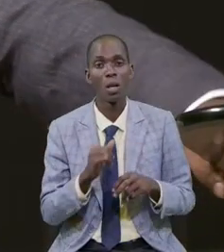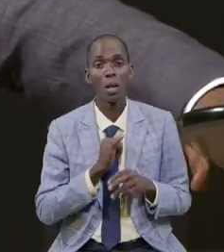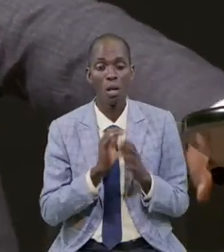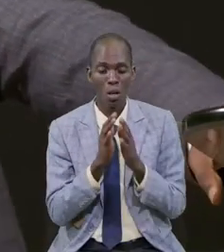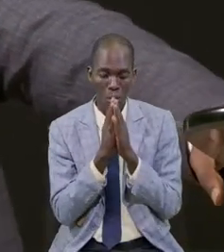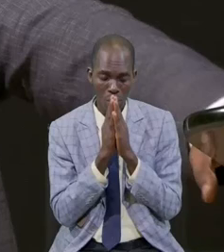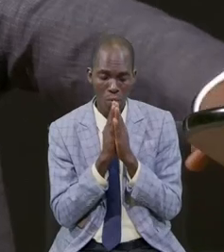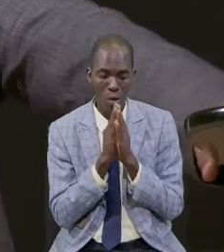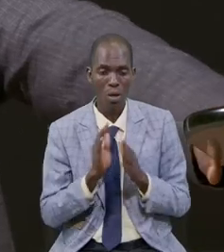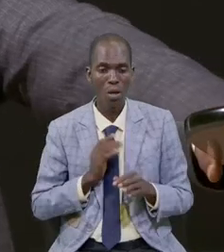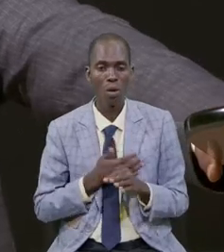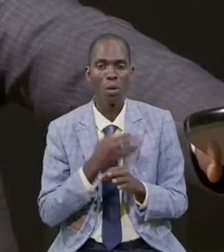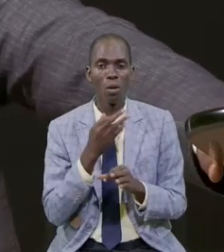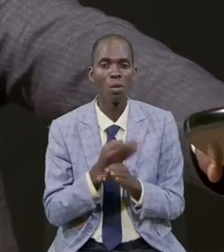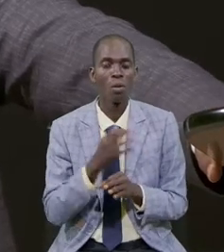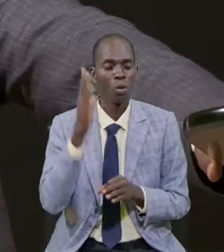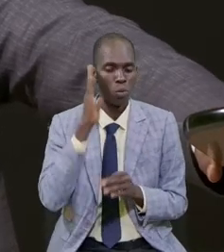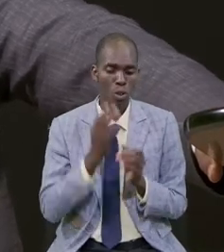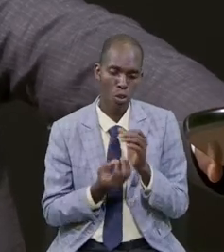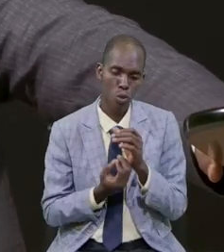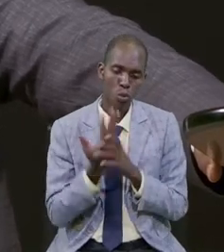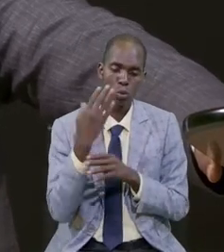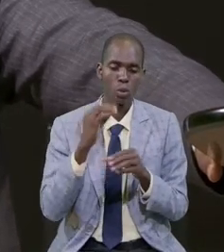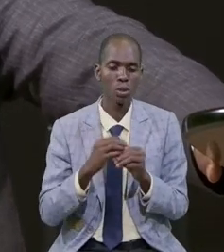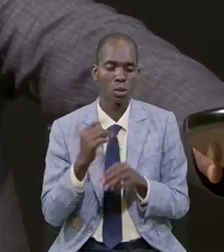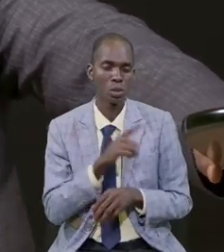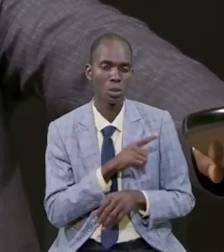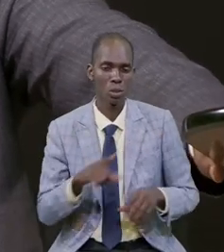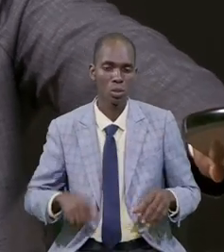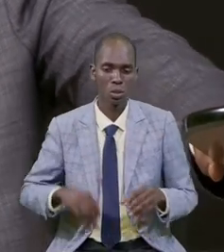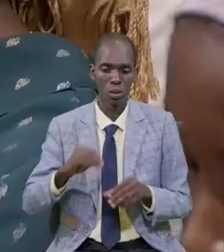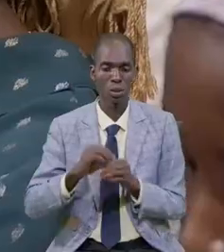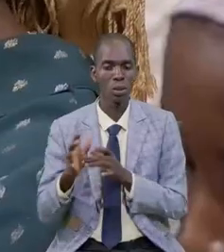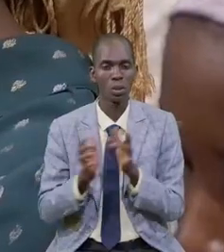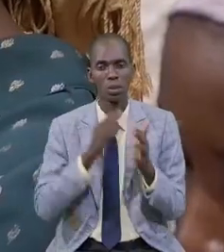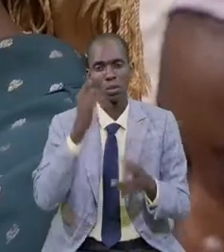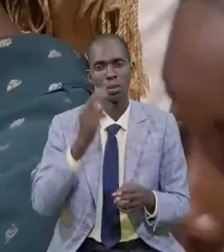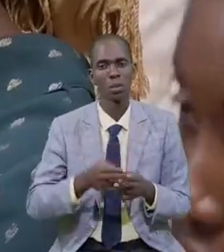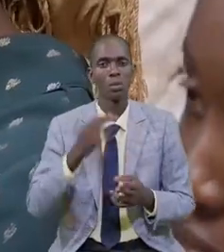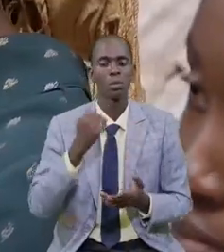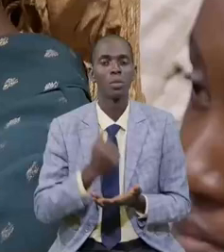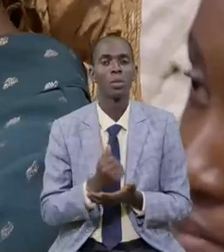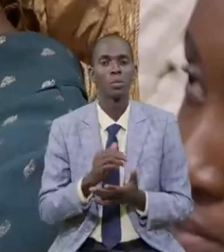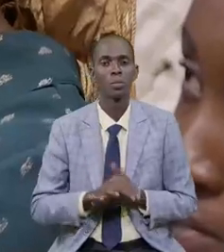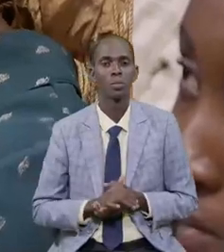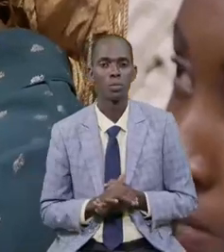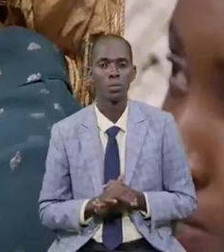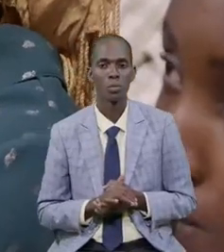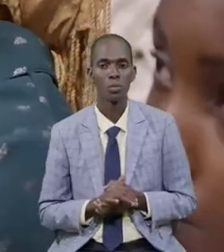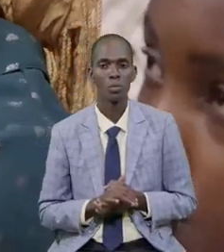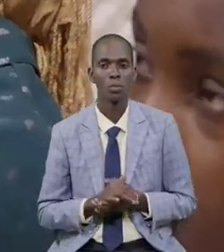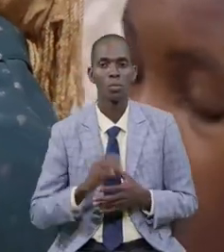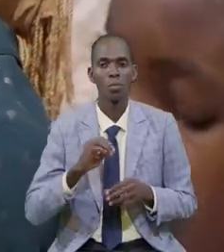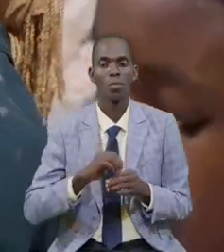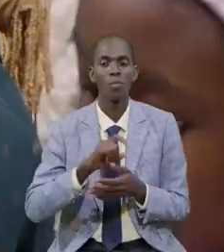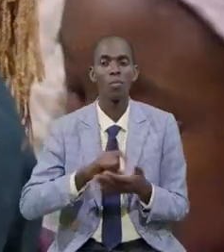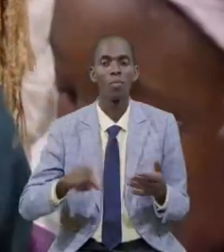prie que notre foi croisse dans le Seigneur au nom de Jésus-Christ. Et le